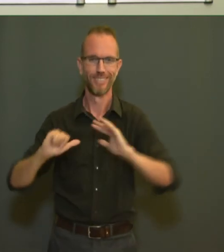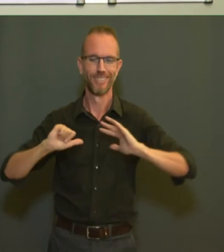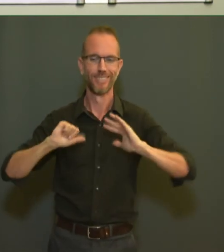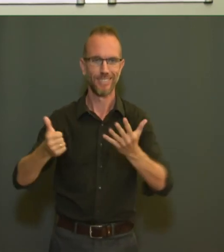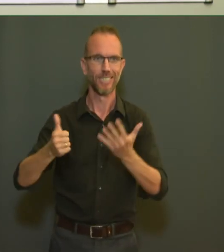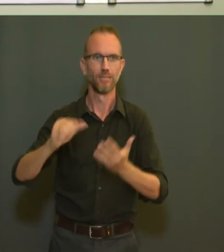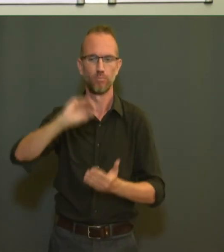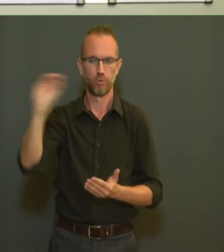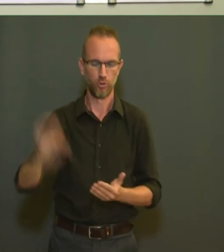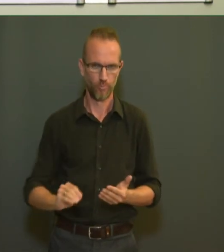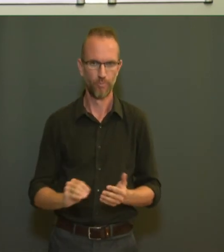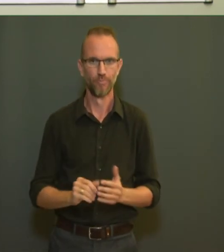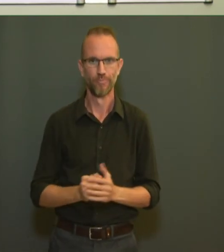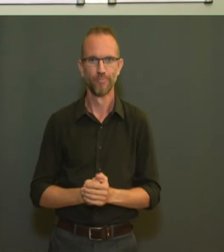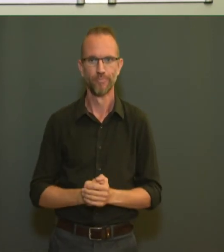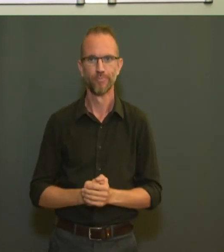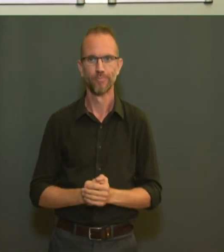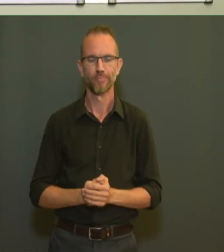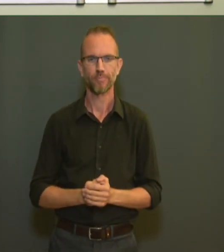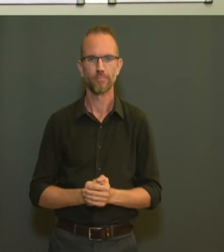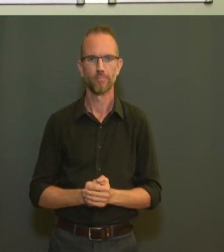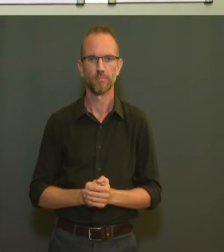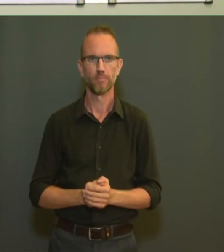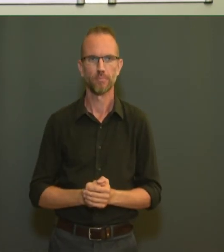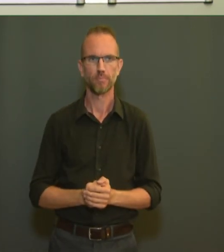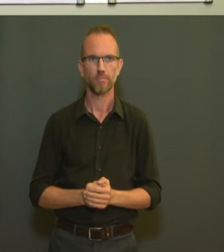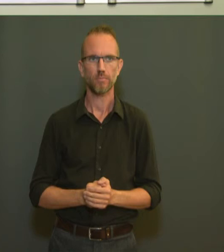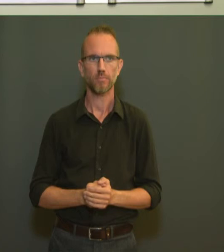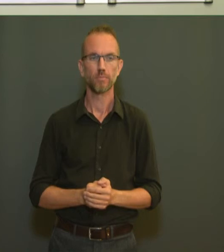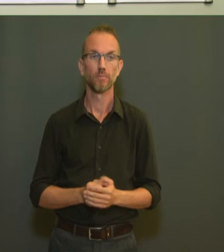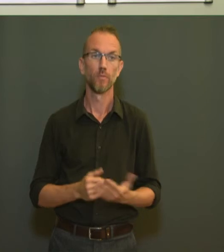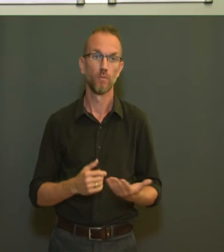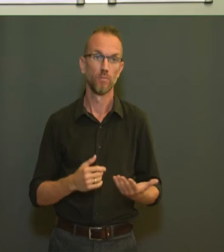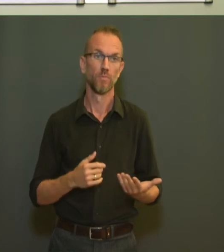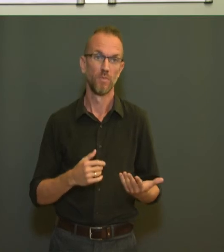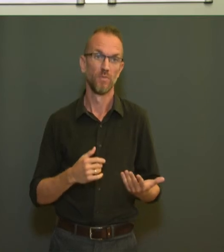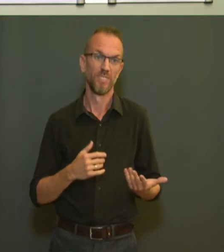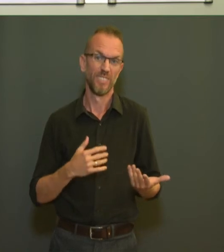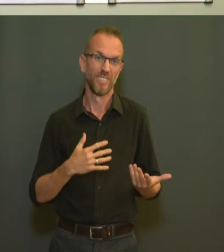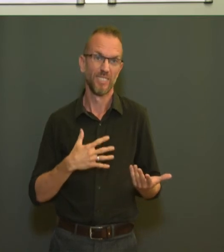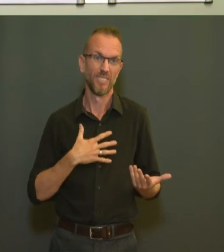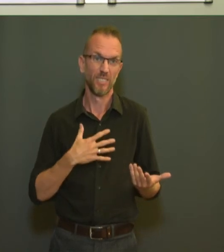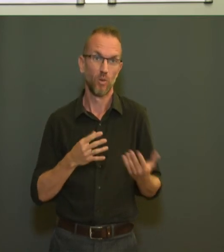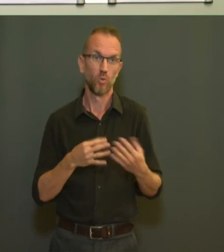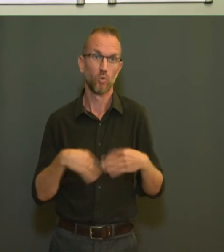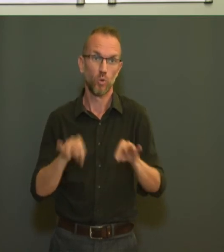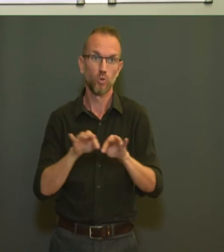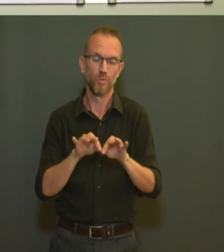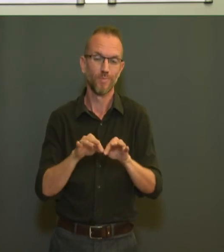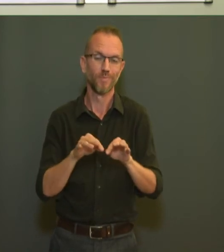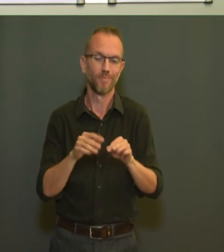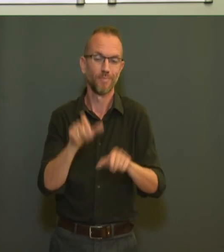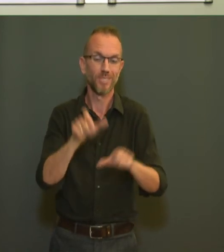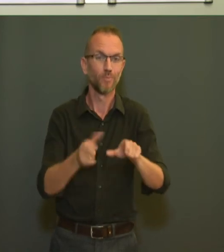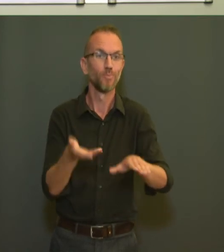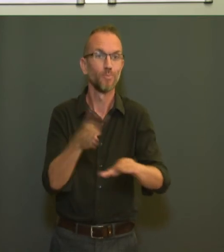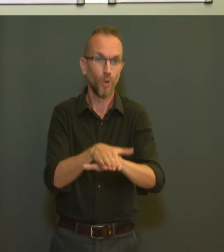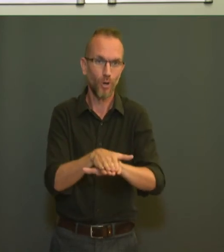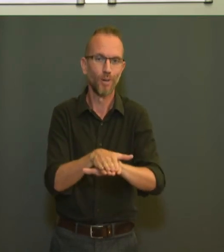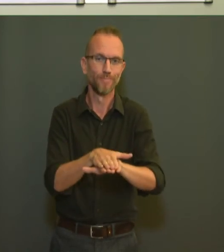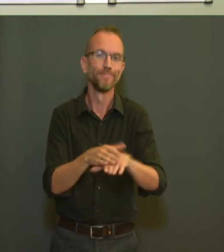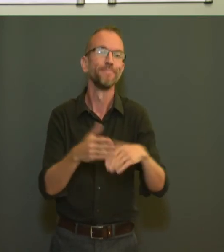16%. Enfin, pour terminer par la mortalité et les décès à déplorer, on en